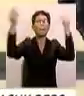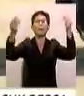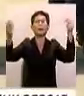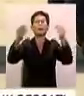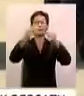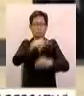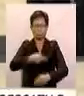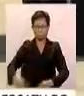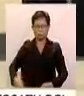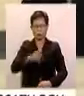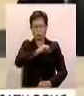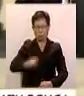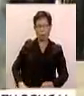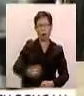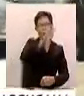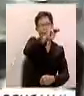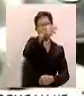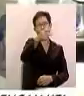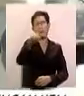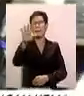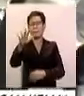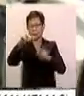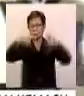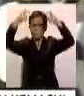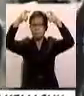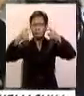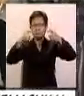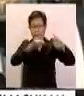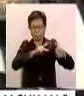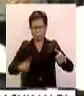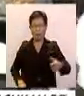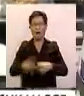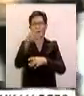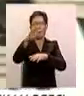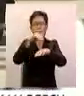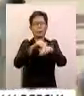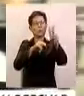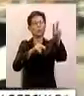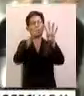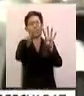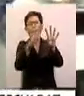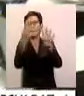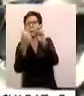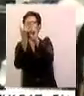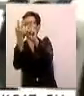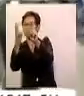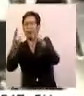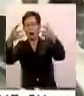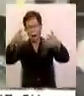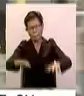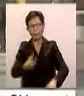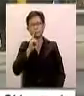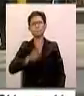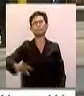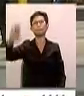Raja-Raja. Sultan Muhammad V ditabal sebagai Yang di-Pertuan Agong ke-15 pada 24 April 2017 selepas